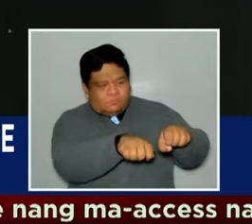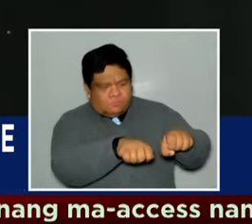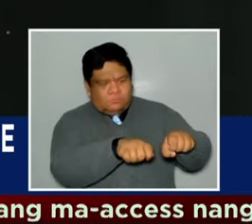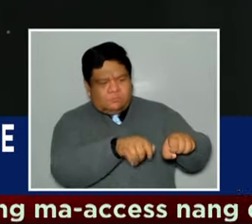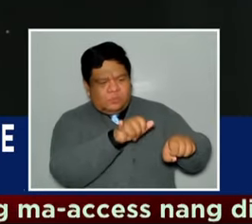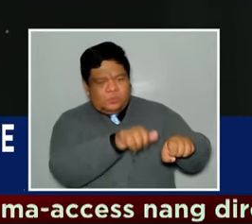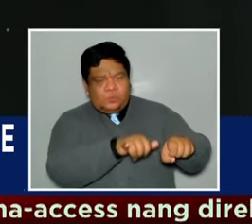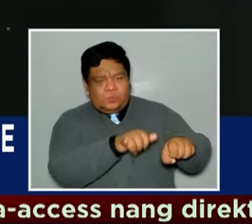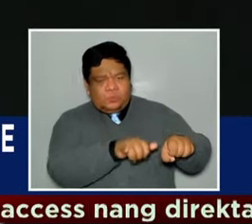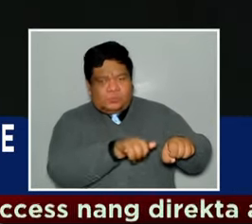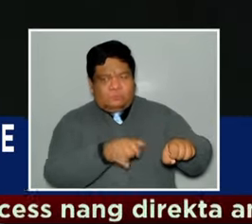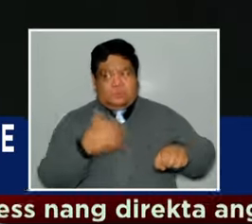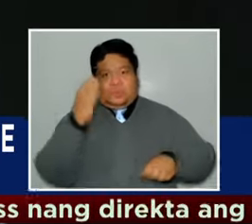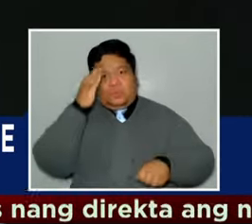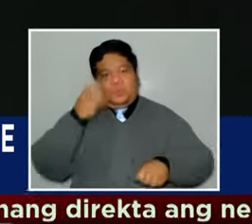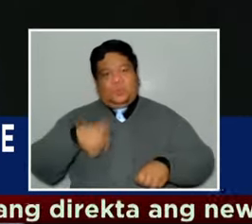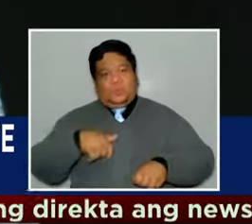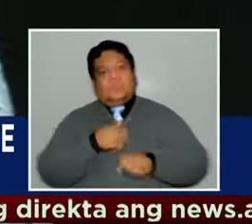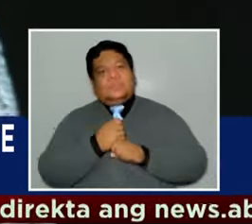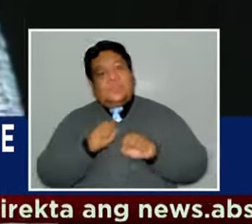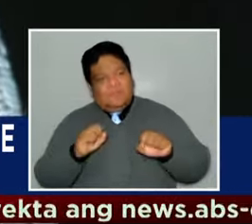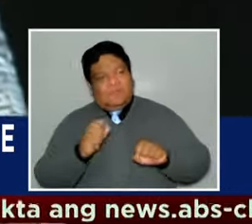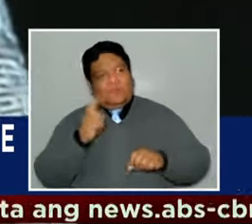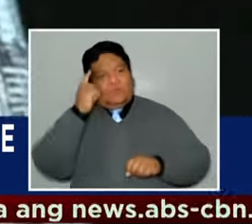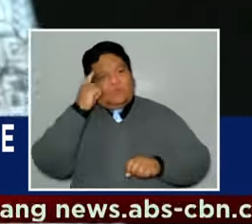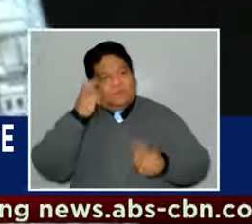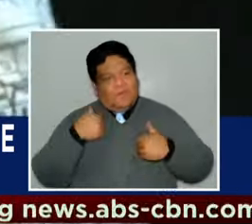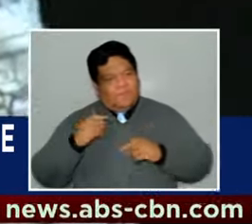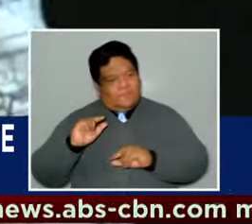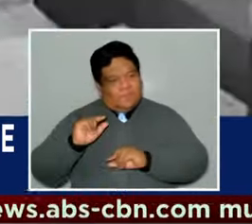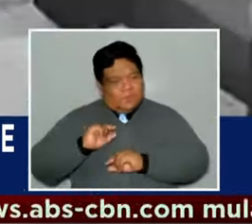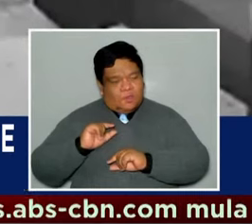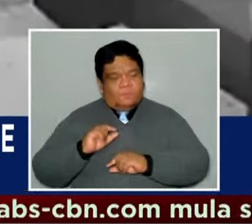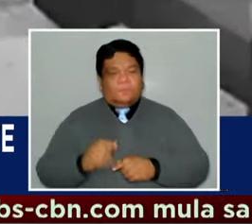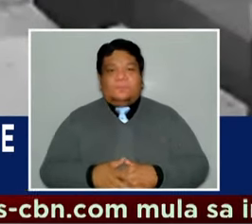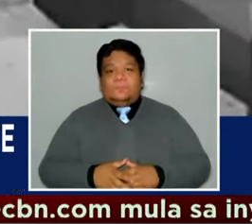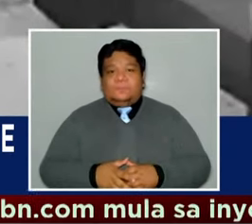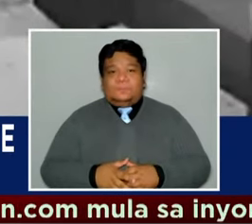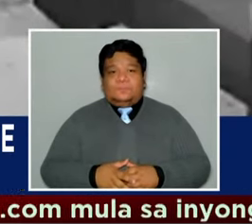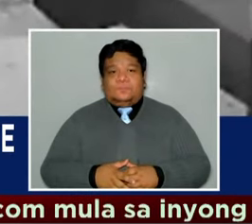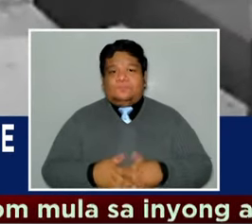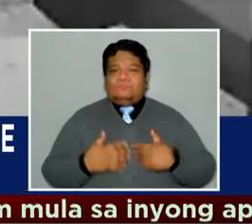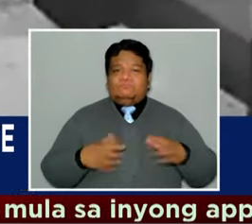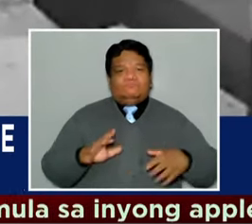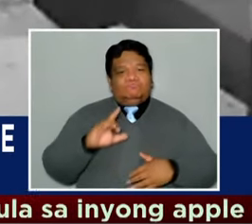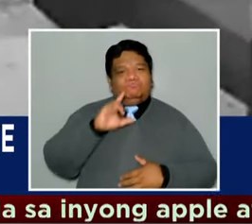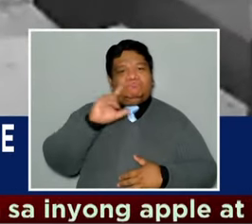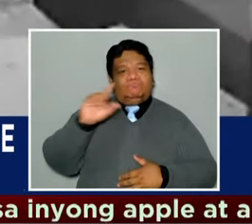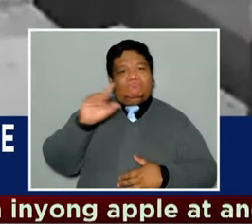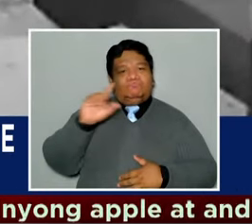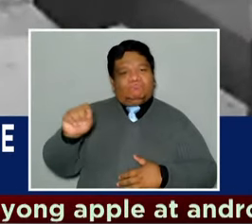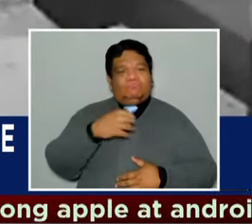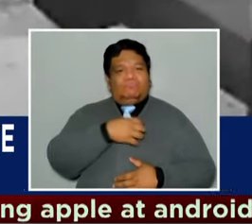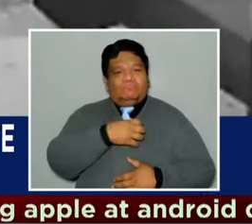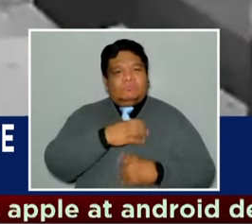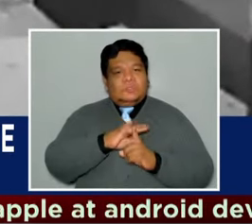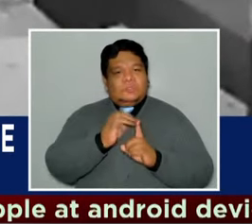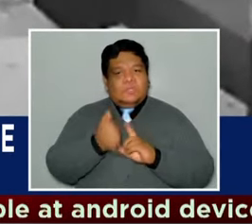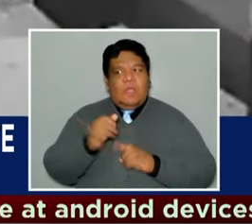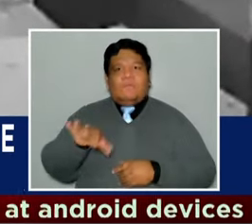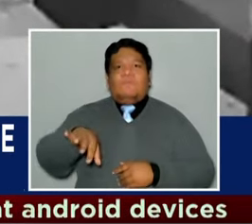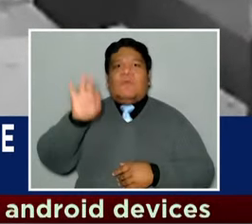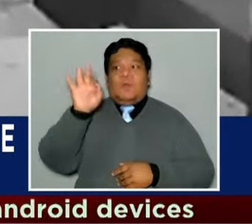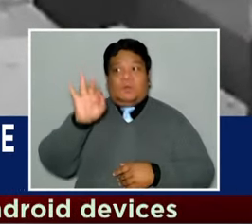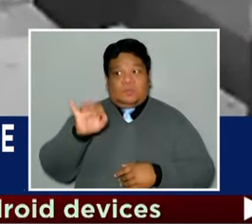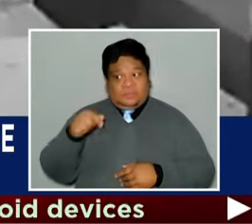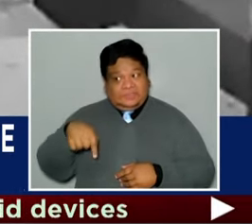kami kasi meron po kaming guard. Nagpa-blotter sila sa barangay at sa pulisya at doon napag-alaman na hindi lang pala sila ang nalooban